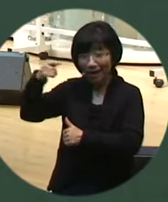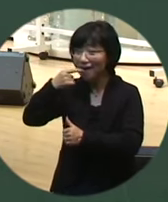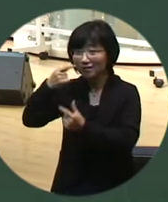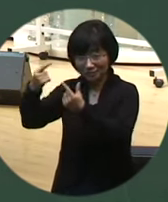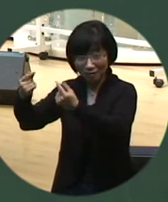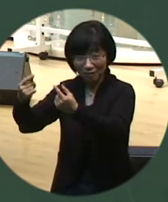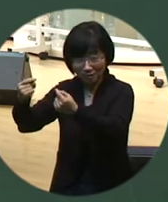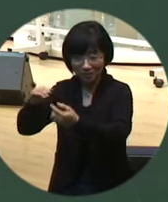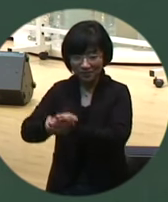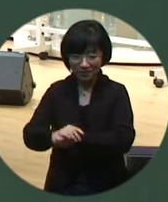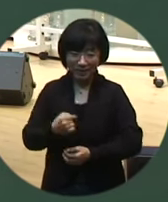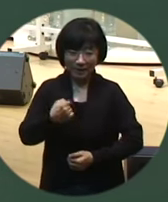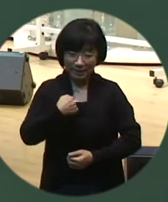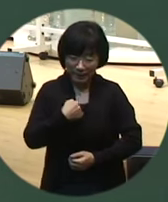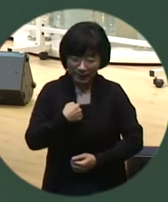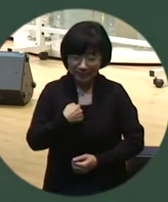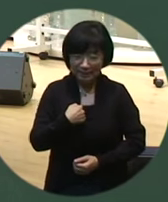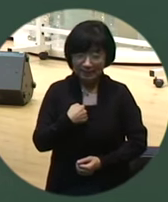내가 복음의 흐름,